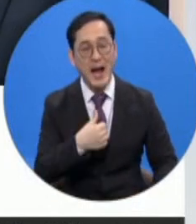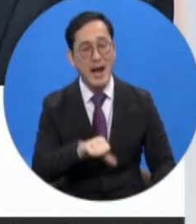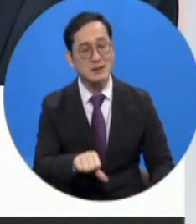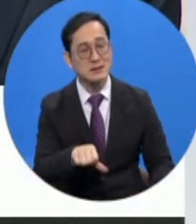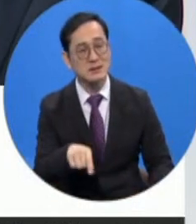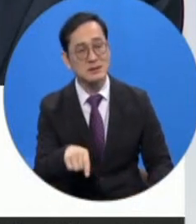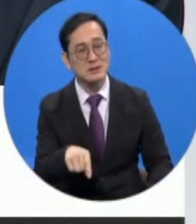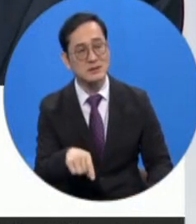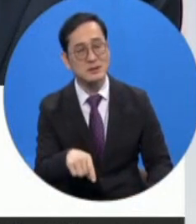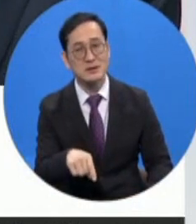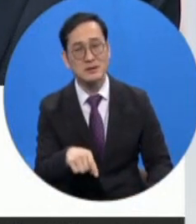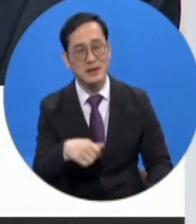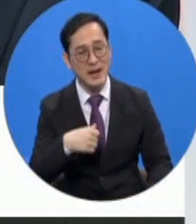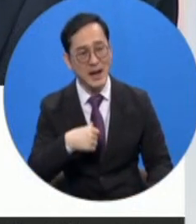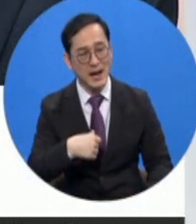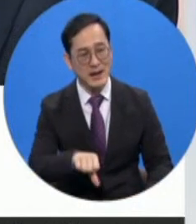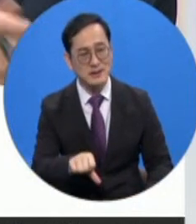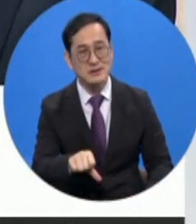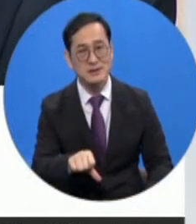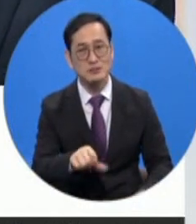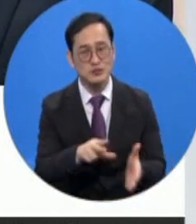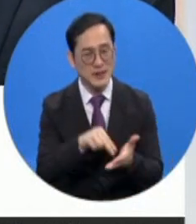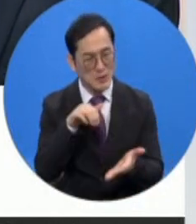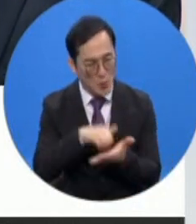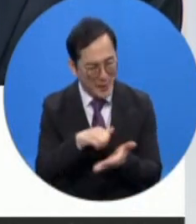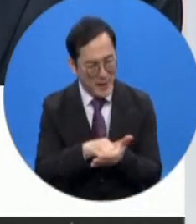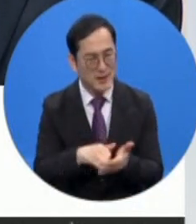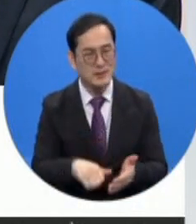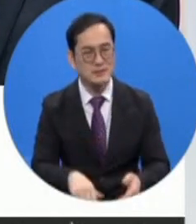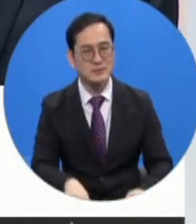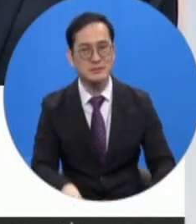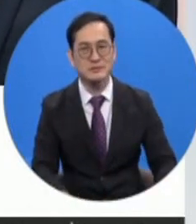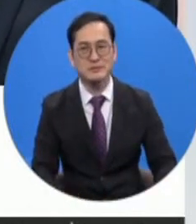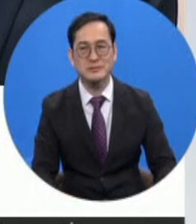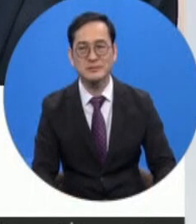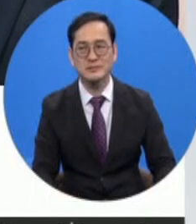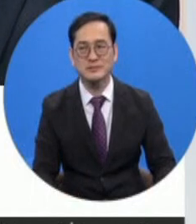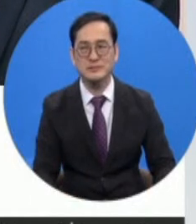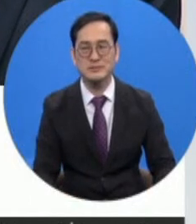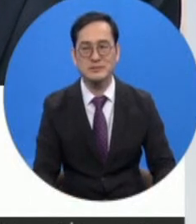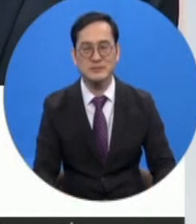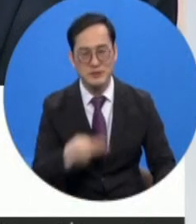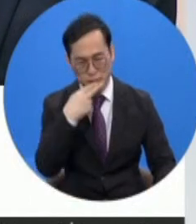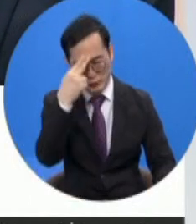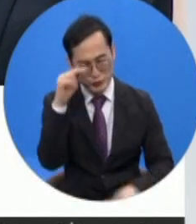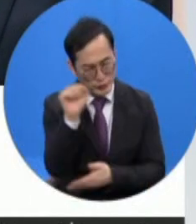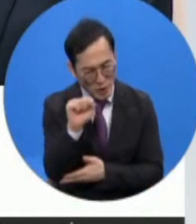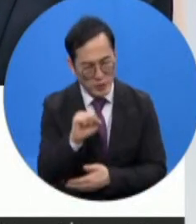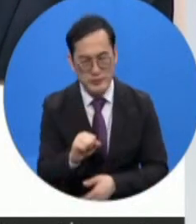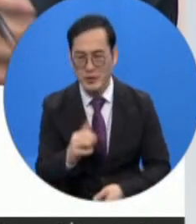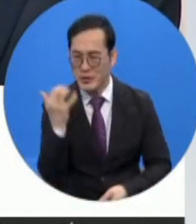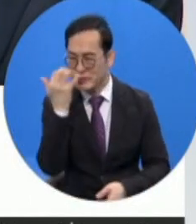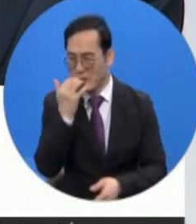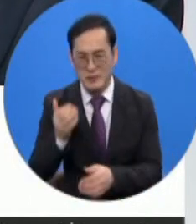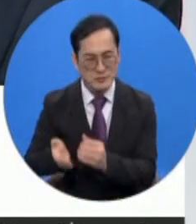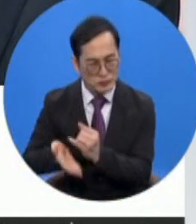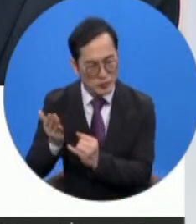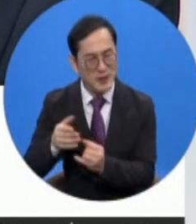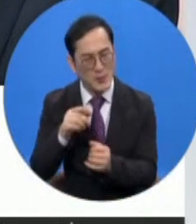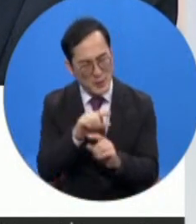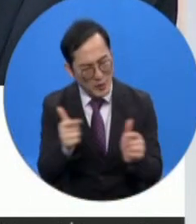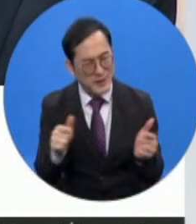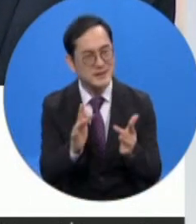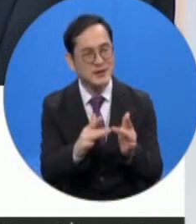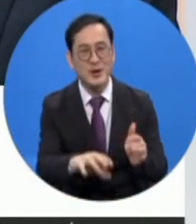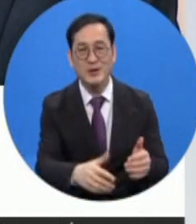직접 언급한 건 아닌 것 같습니다. 그런데 아들 관련해서 뭐 음주운전을 했다는 얘기가 있다거나 뭐 성추행을 했다는 얘기가 있다, 뭐 이런 글이 올라왔던 것